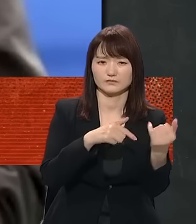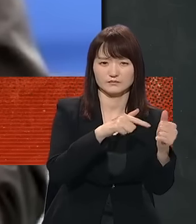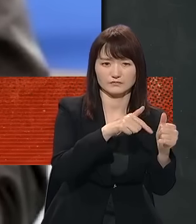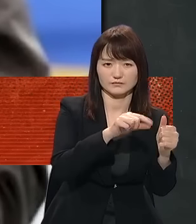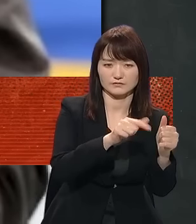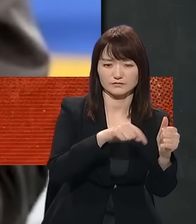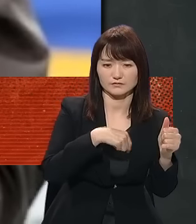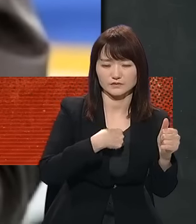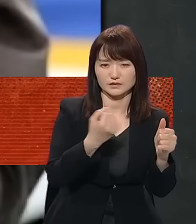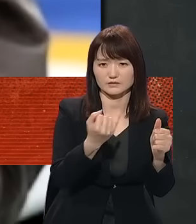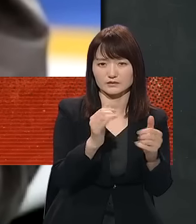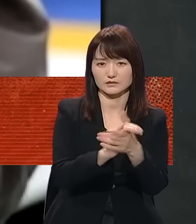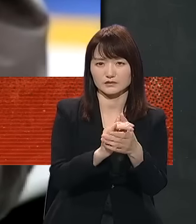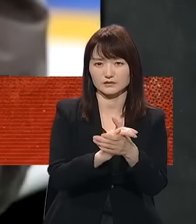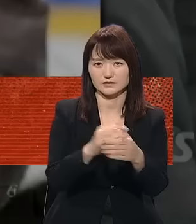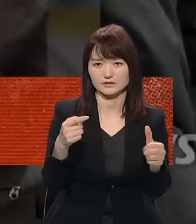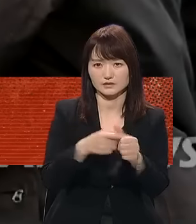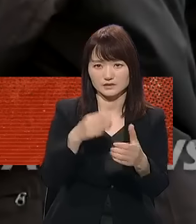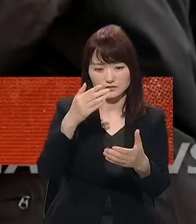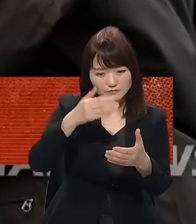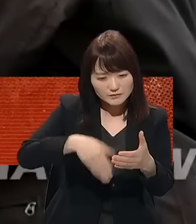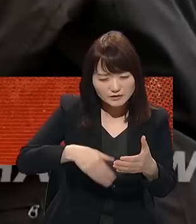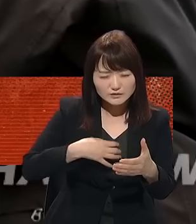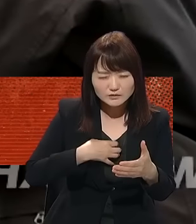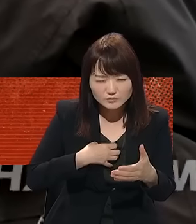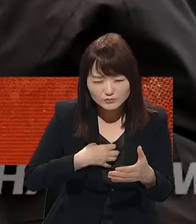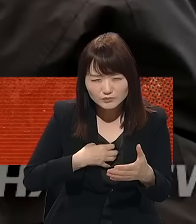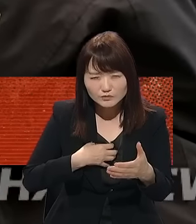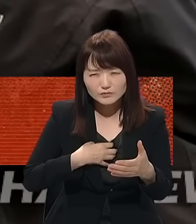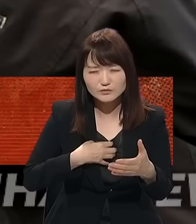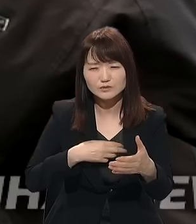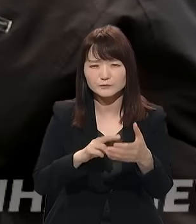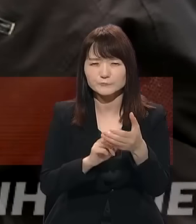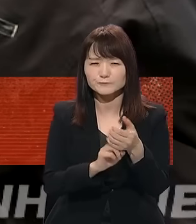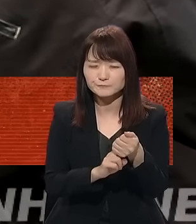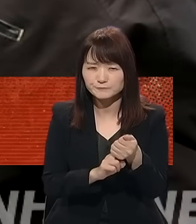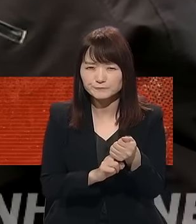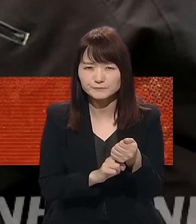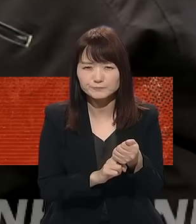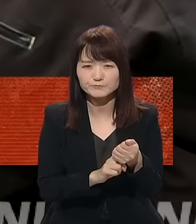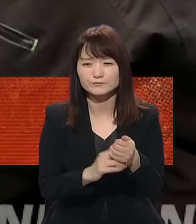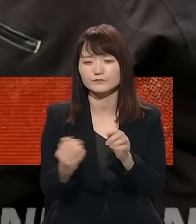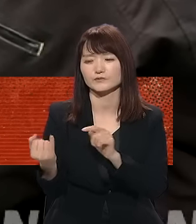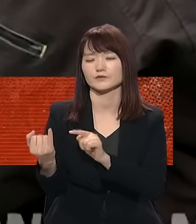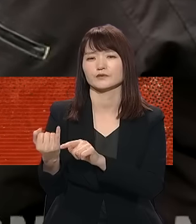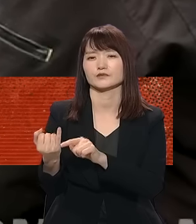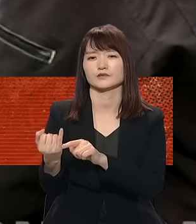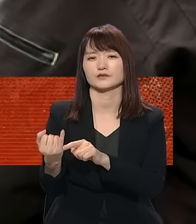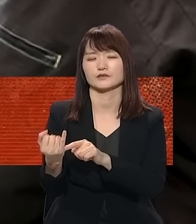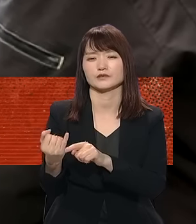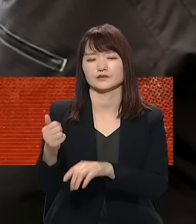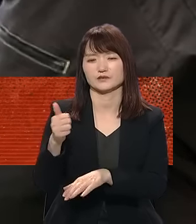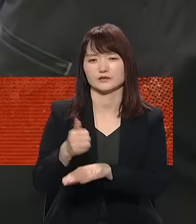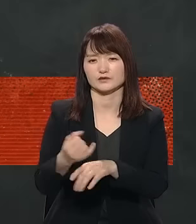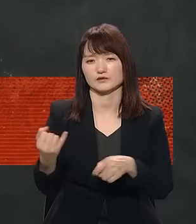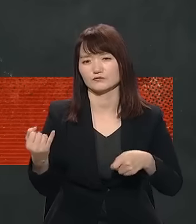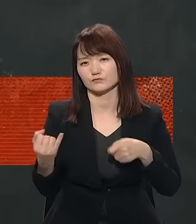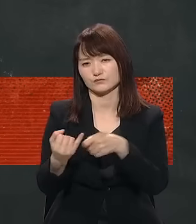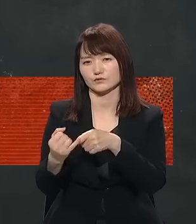자기 여자친구가 살인 미수로 처벌 받을 것을 우려해서 범행을 은폐하기 위해서 결국이 피해자를 살해하기로